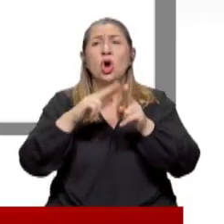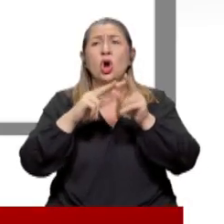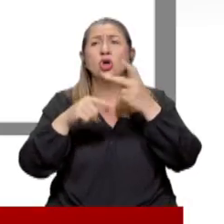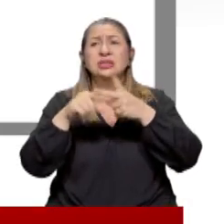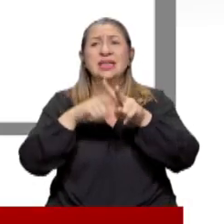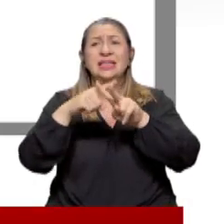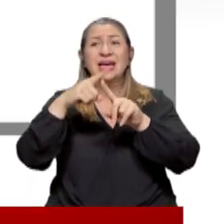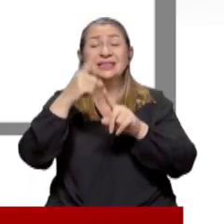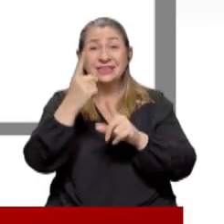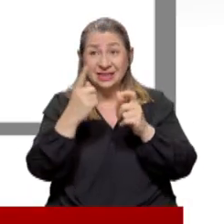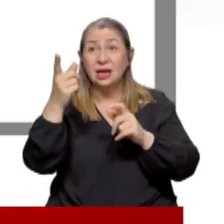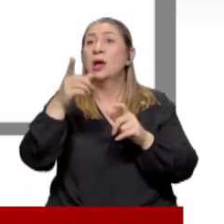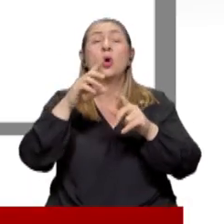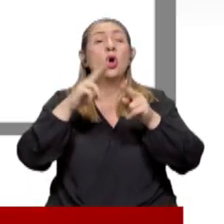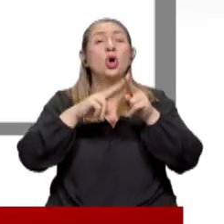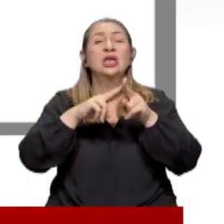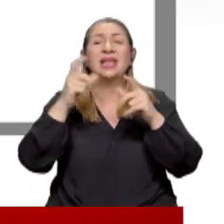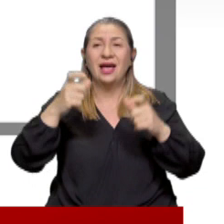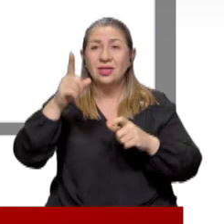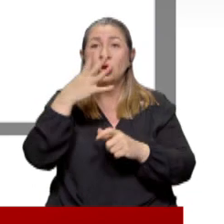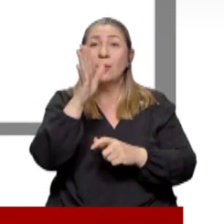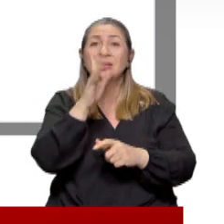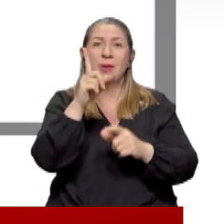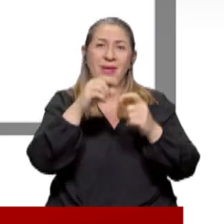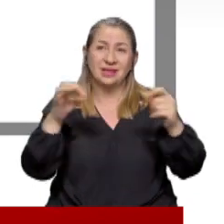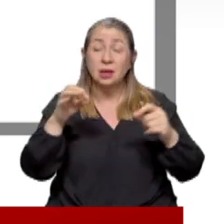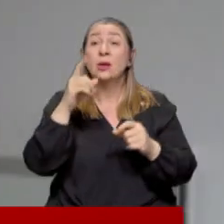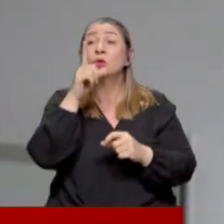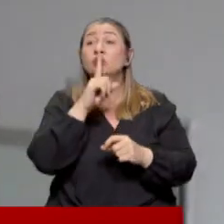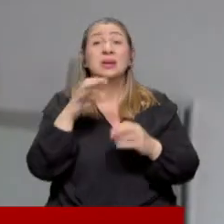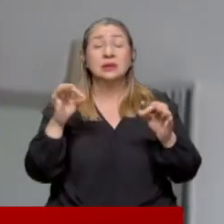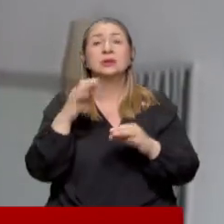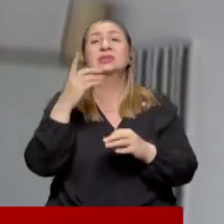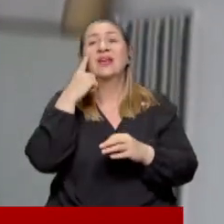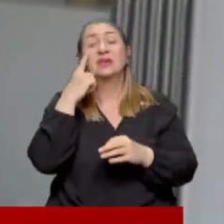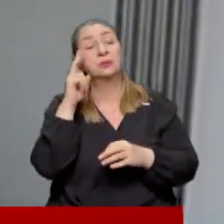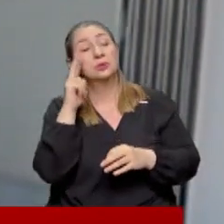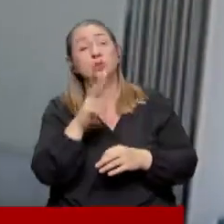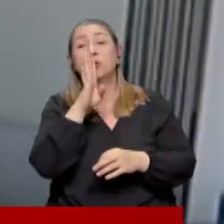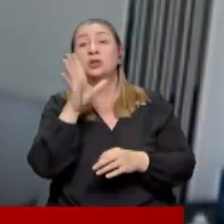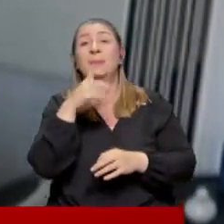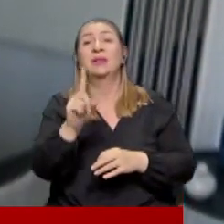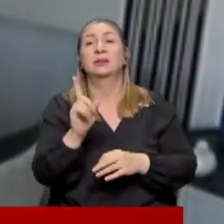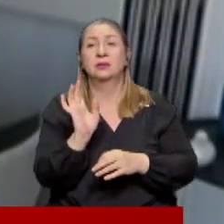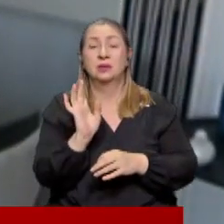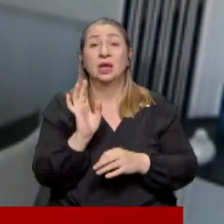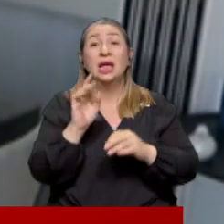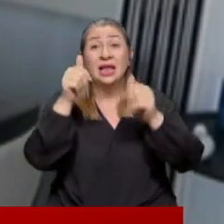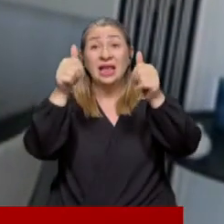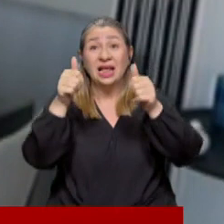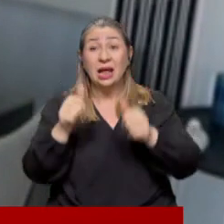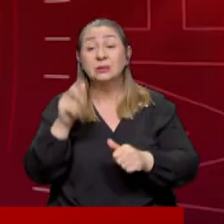Kozyatağı'nda metrekare rayiç bedeli 4500 lira 100 metrekare bir ev devletin gözünde 450 bin lira